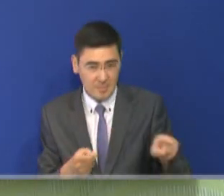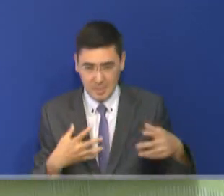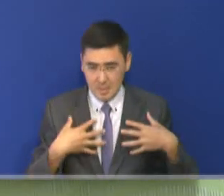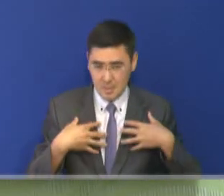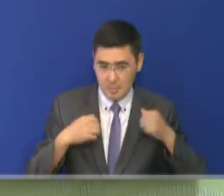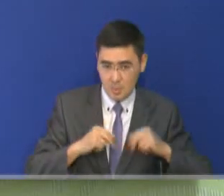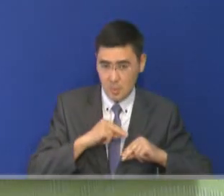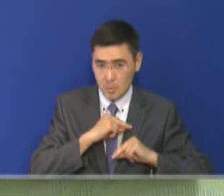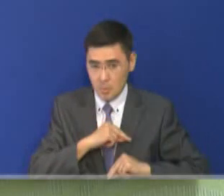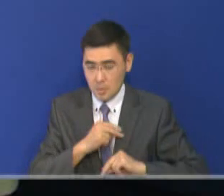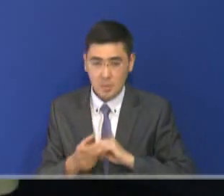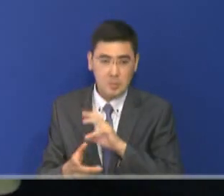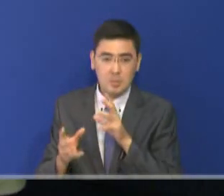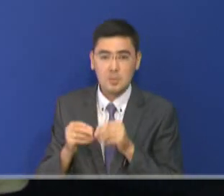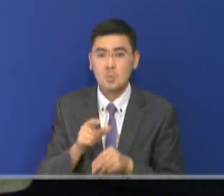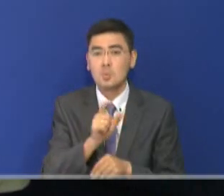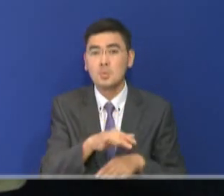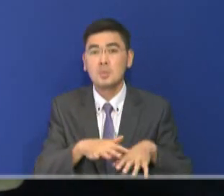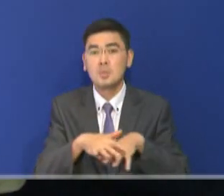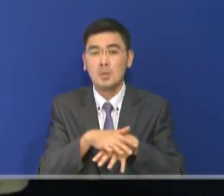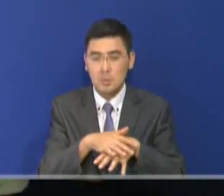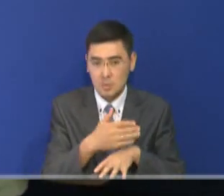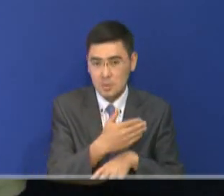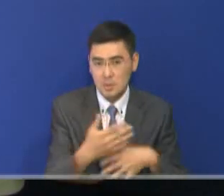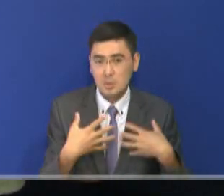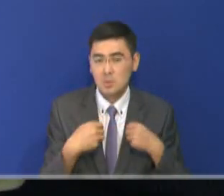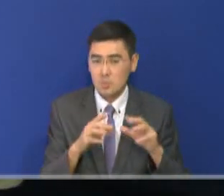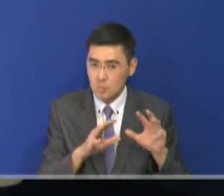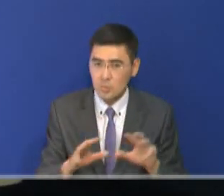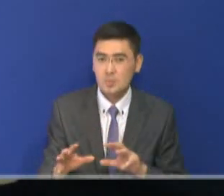здоровья всей нации. Самат Секенов, Эльмира Журсумбек, КЗ, телеканал «Семей».